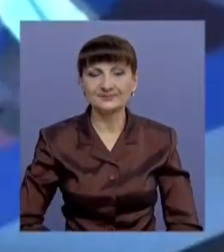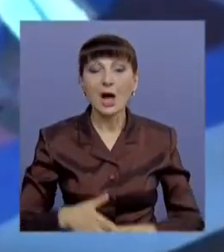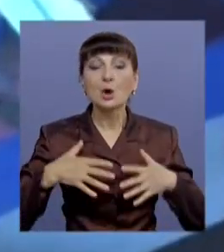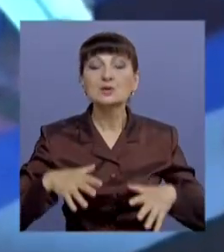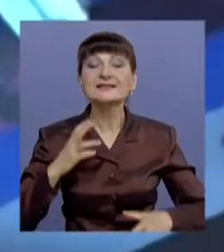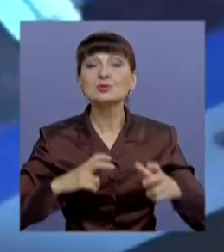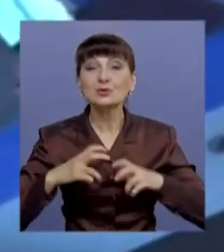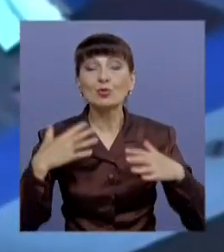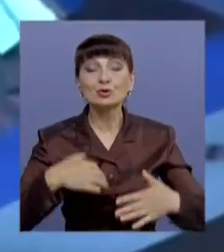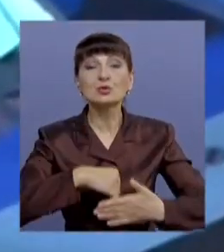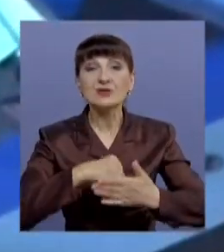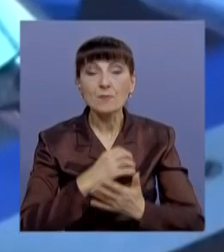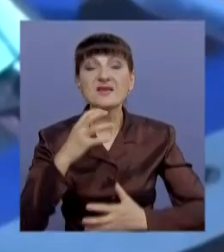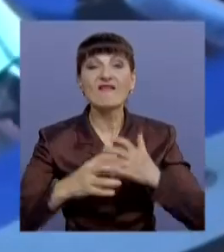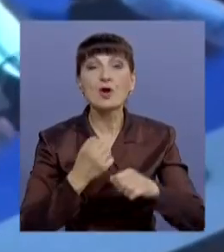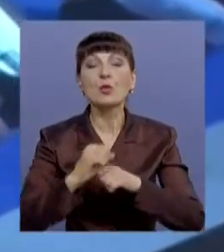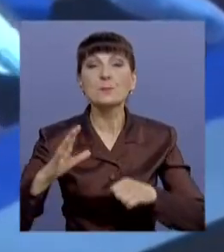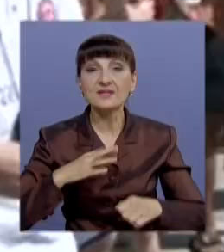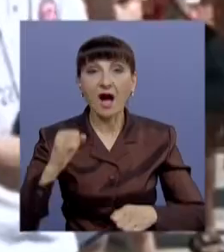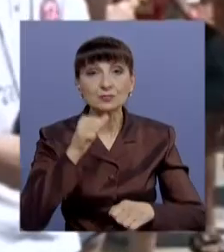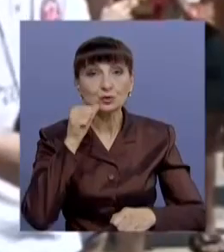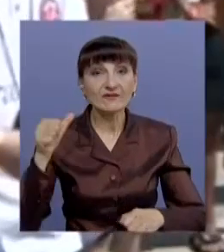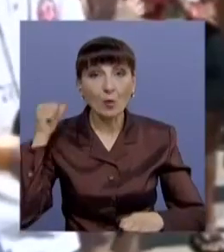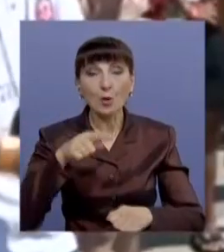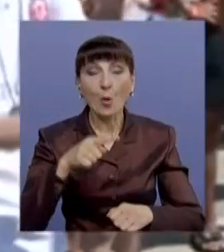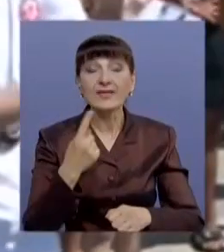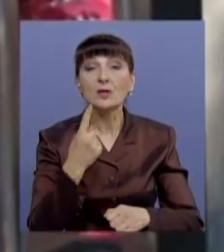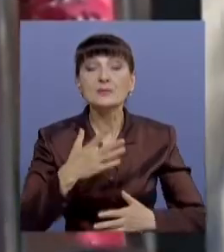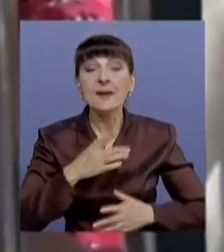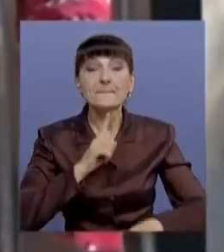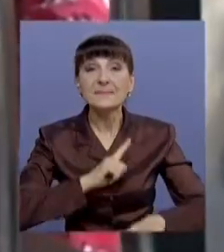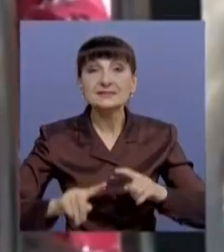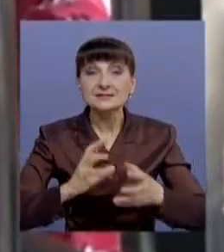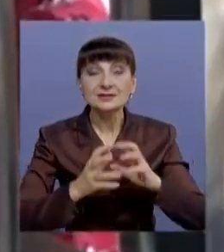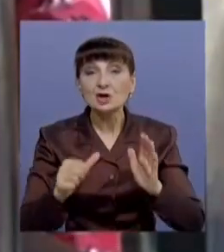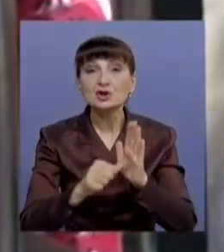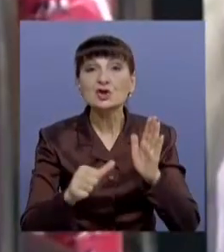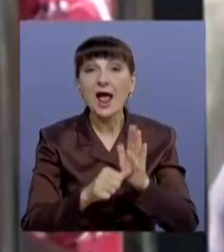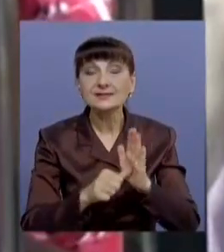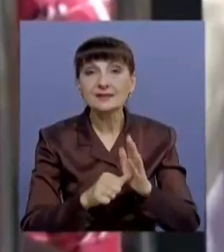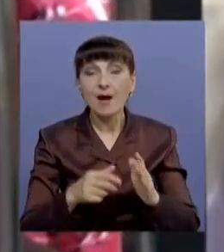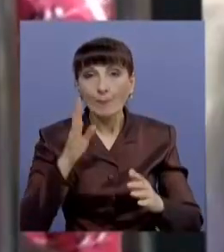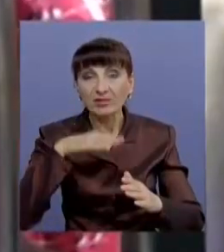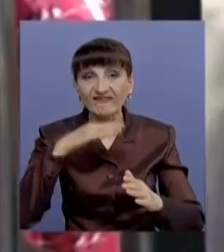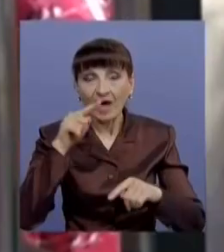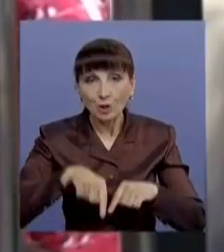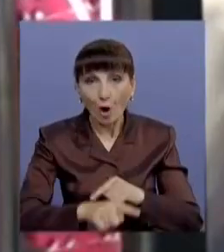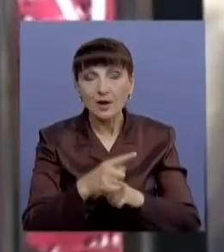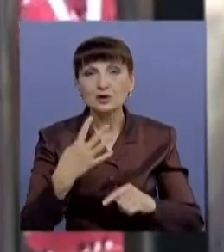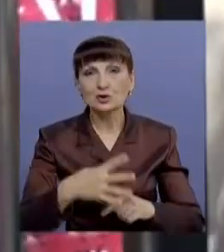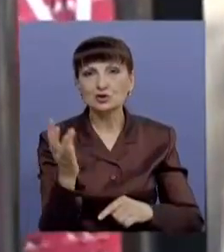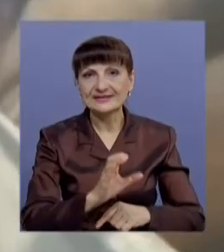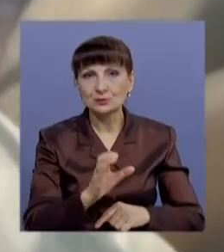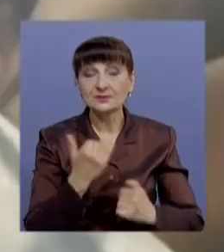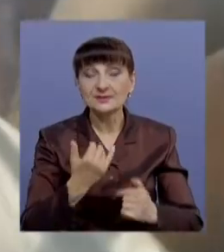Грузинский студент уже устанавливал мировой рекорд. В августе прошлого года он на одном дыхании собрал 6 кубиков Рубика под водой за 44 секунды.